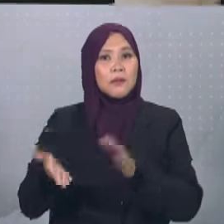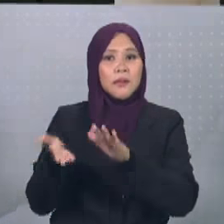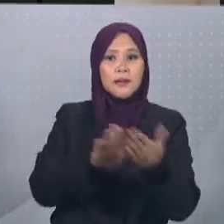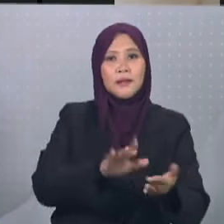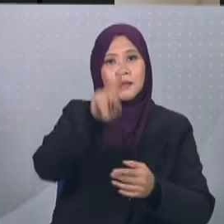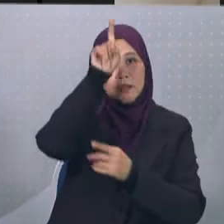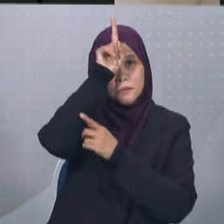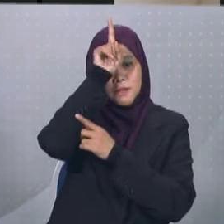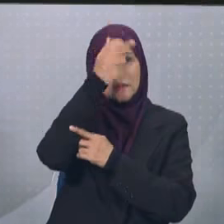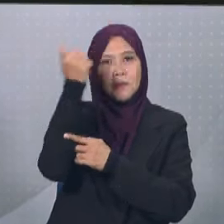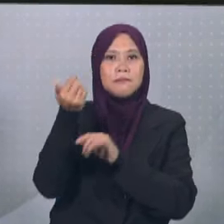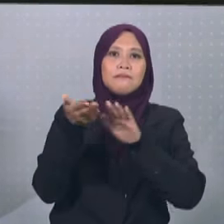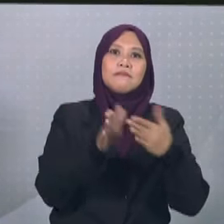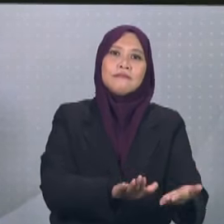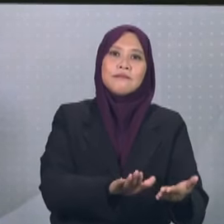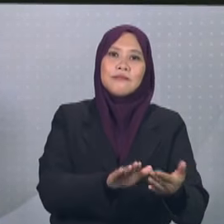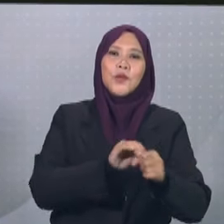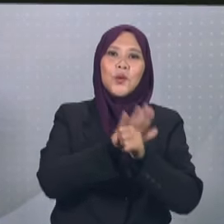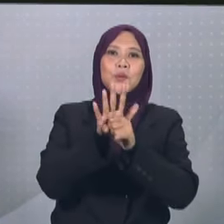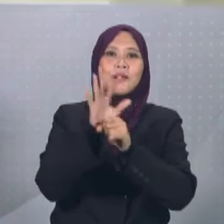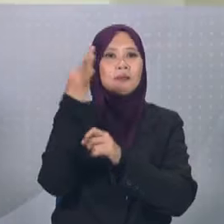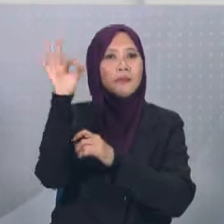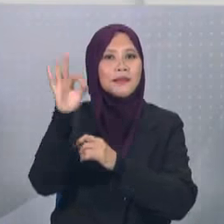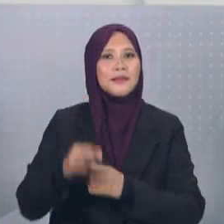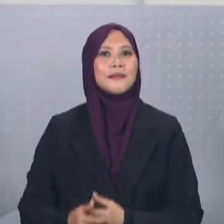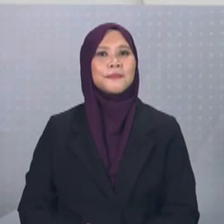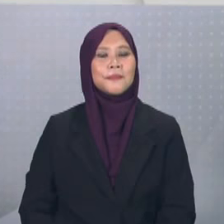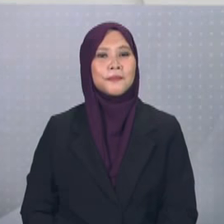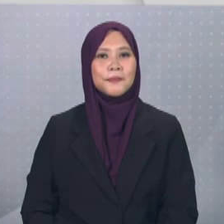disebabkan jangkitan COVID-19.